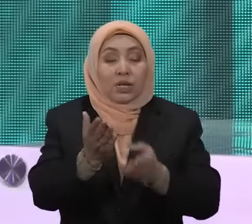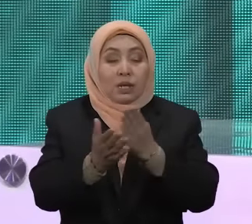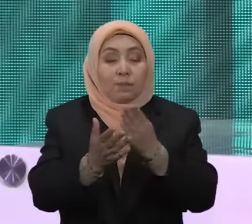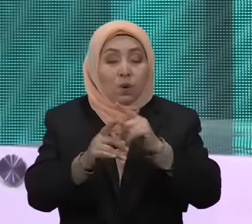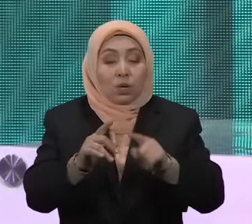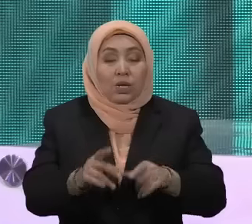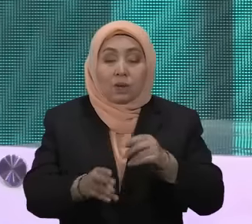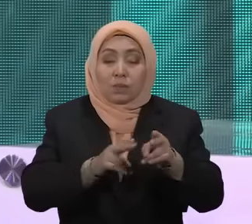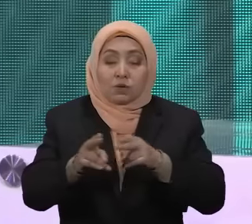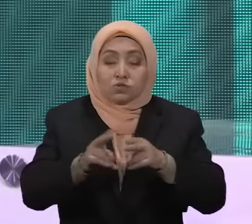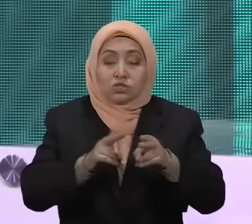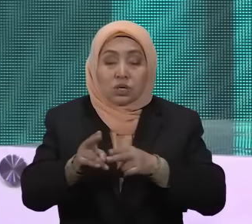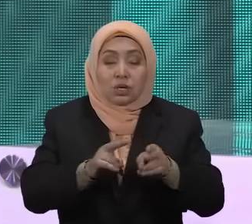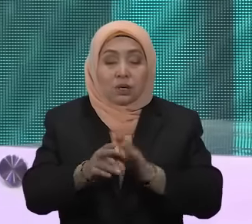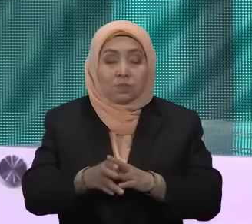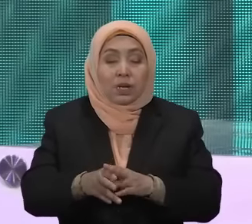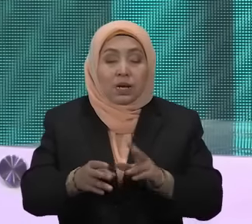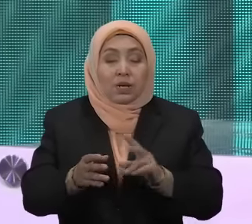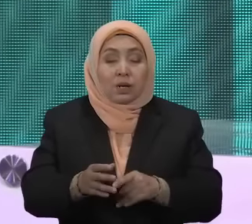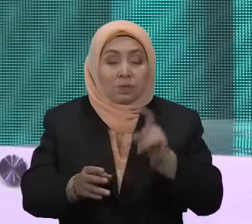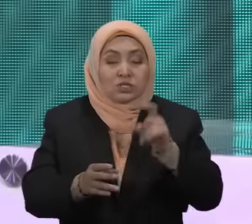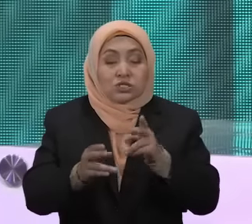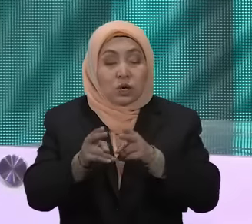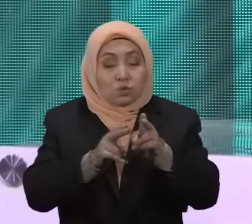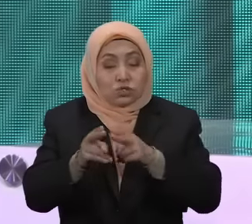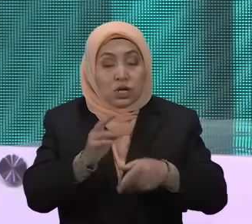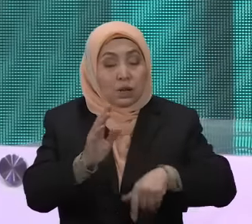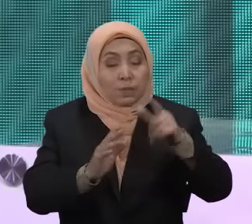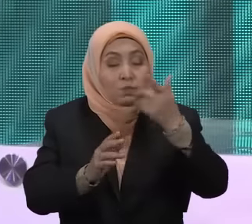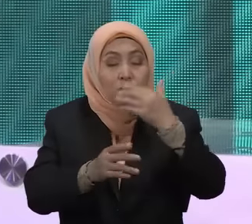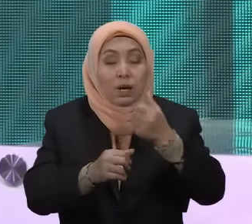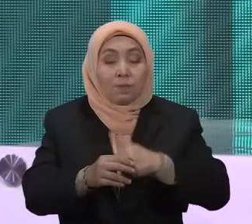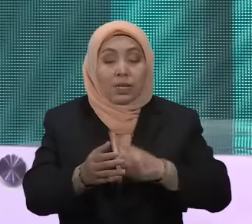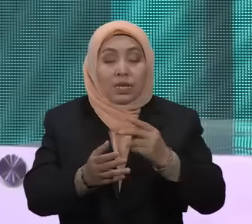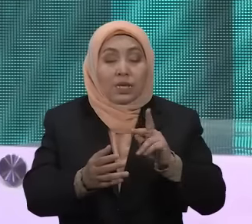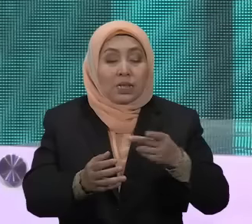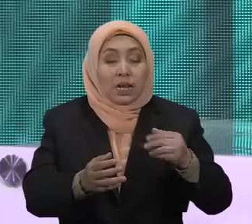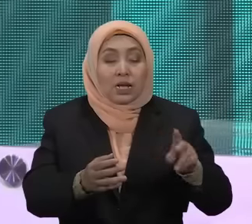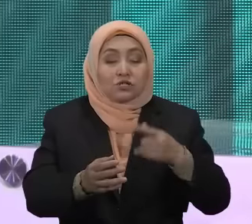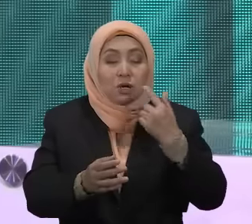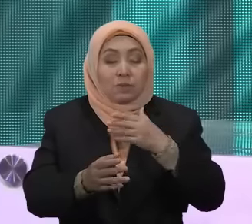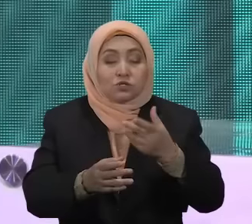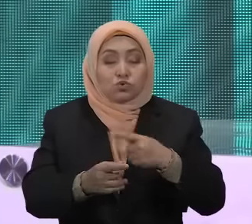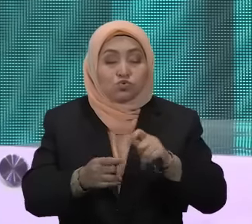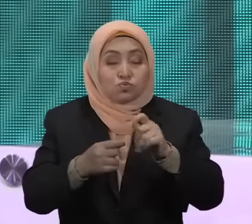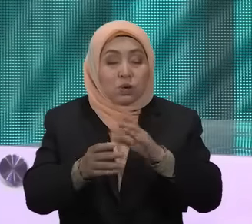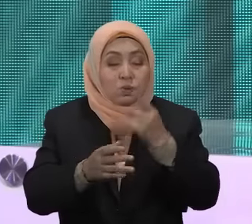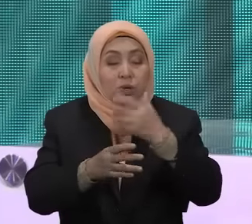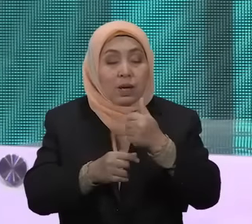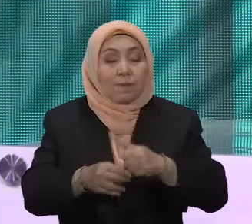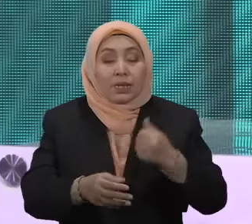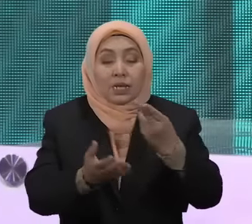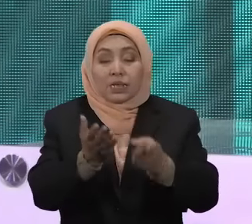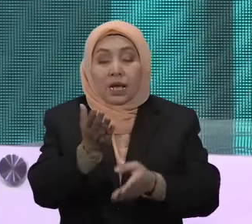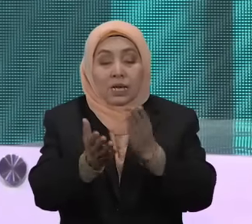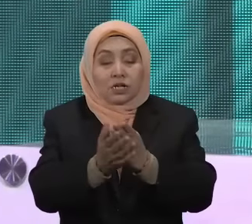ini berusaha. Berusaha, ta itu maksudnya kena usaha lebih sikit untuk mendapat hidayah. Siapa yang berusaha mendapat hidayah, salah satu tandanya ialah